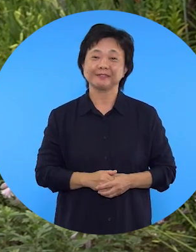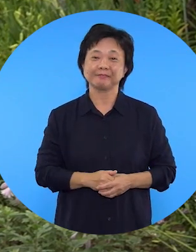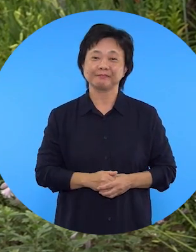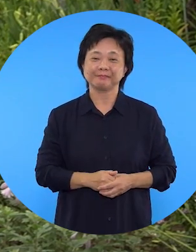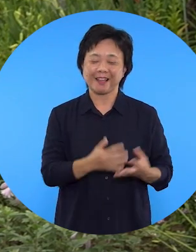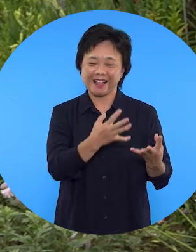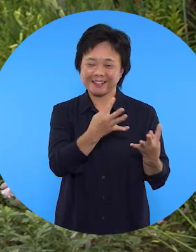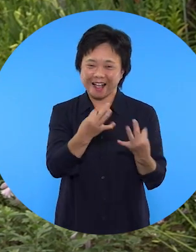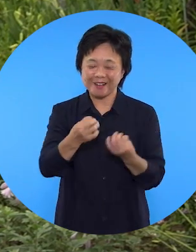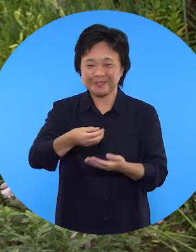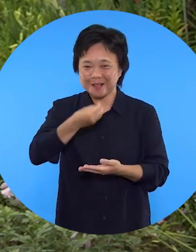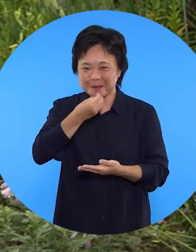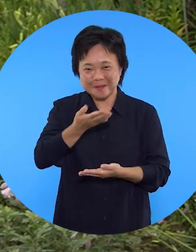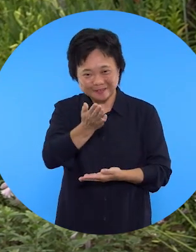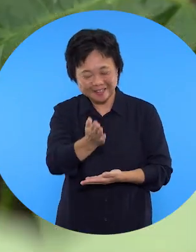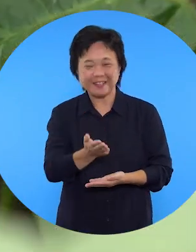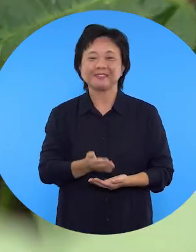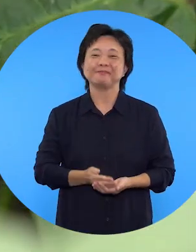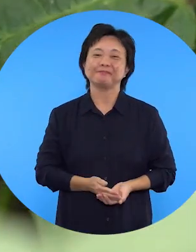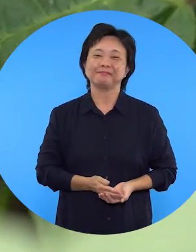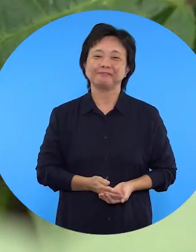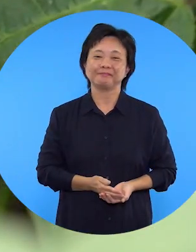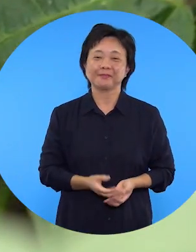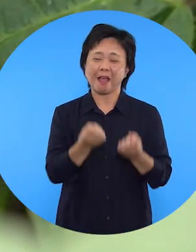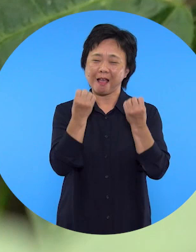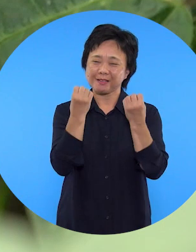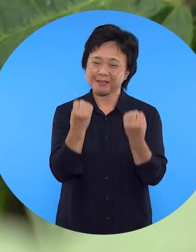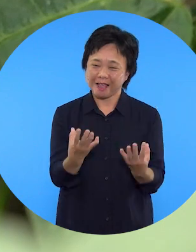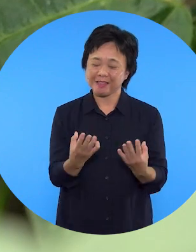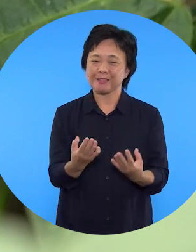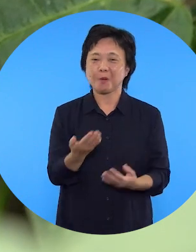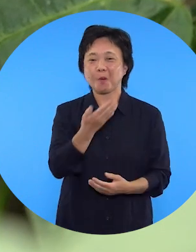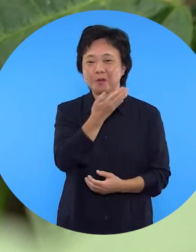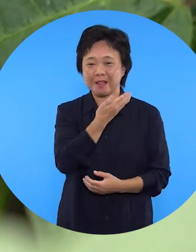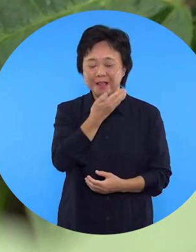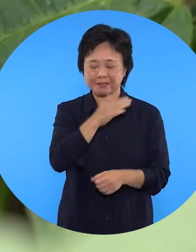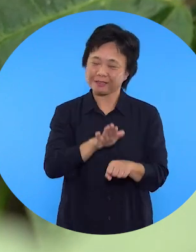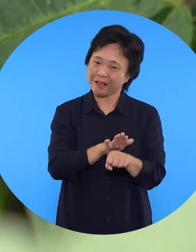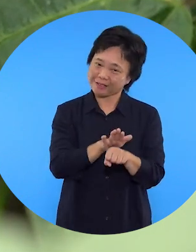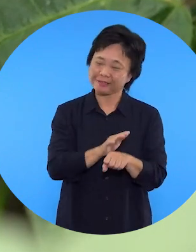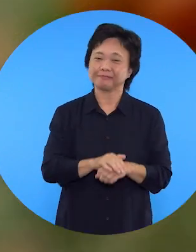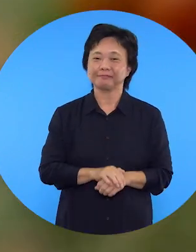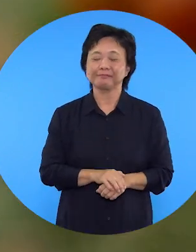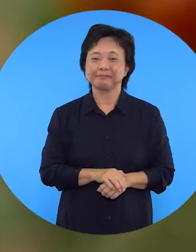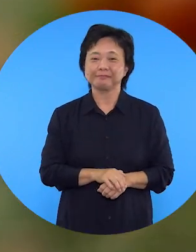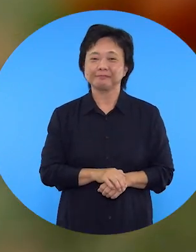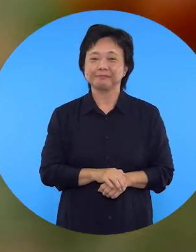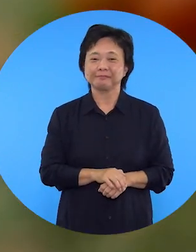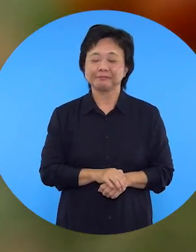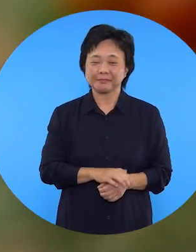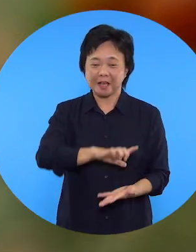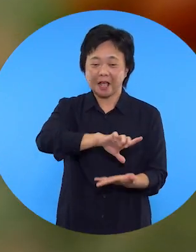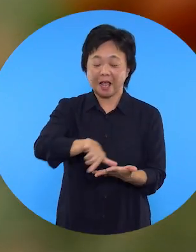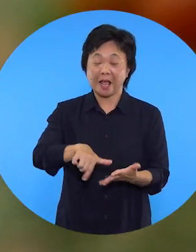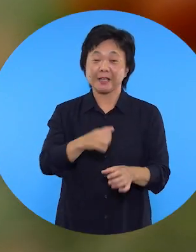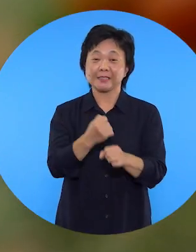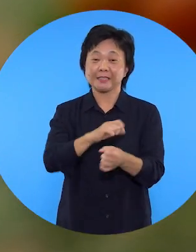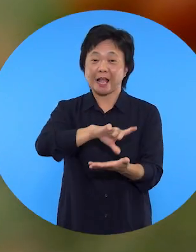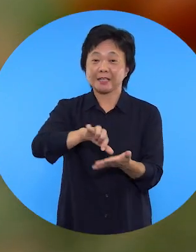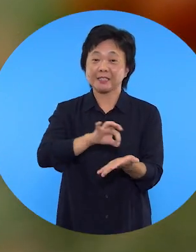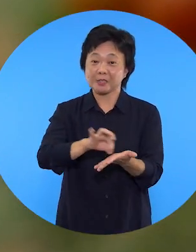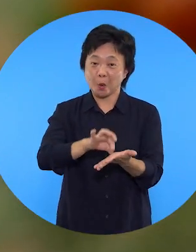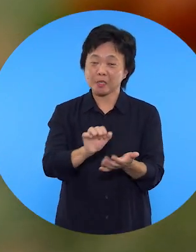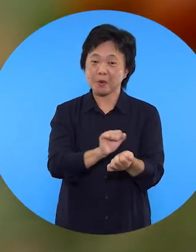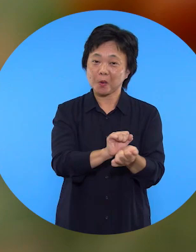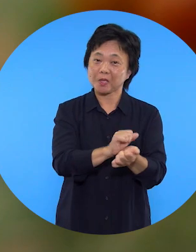となりますねもういっぱいいたんでっやっ葉っぱリジェンドっていうのは大事なんですね大事ですねんんだからこそ地産地消にもこだわっていきたい